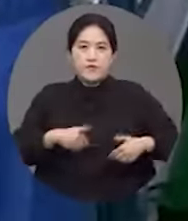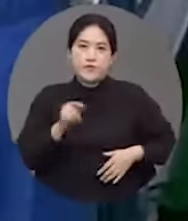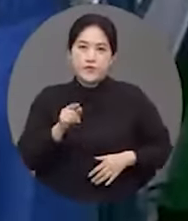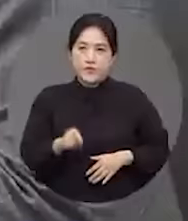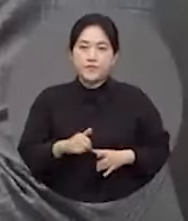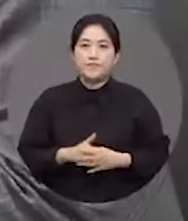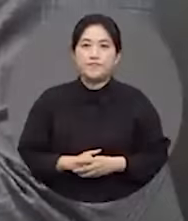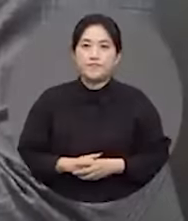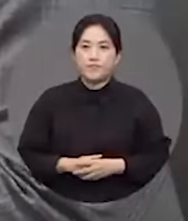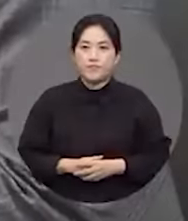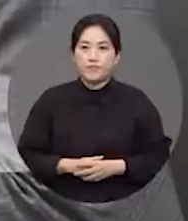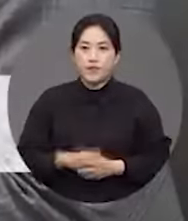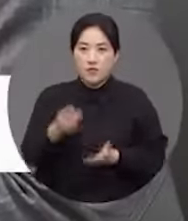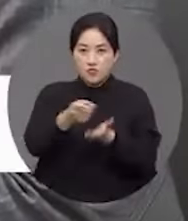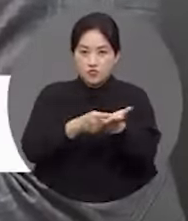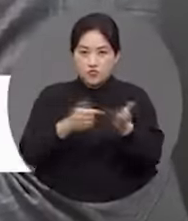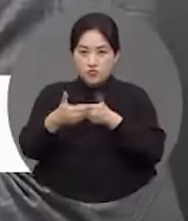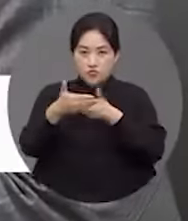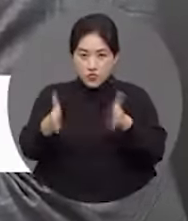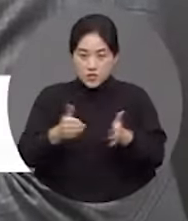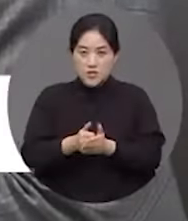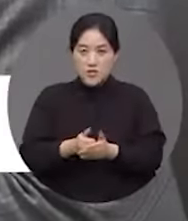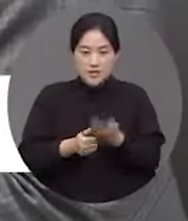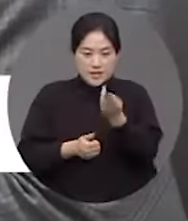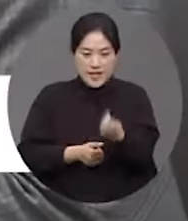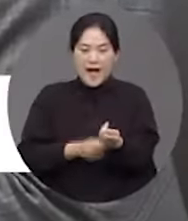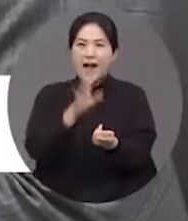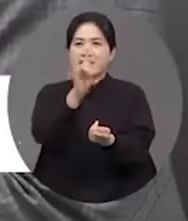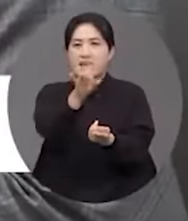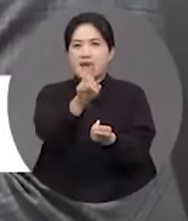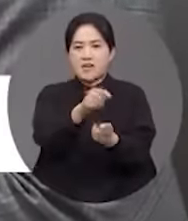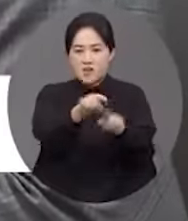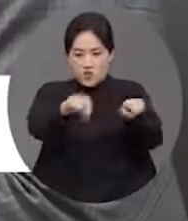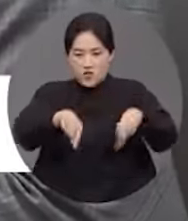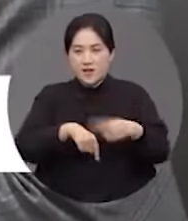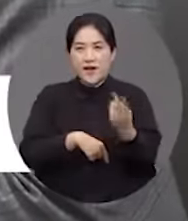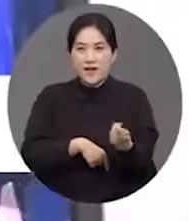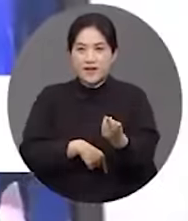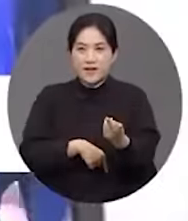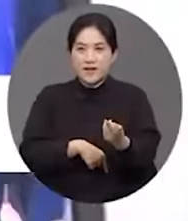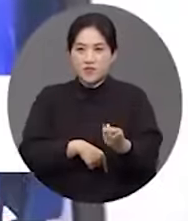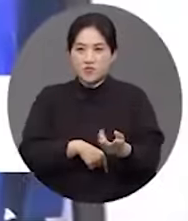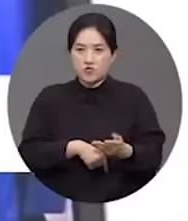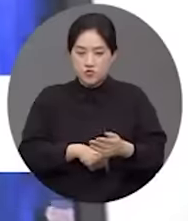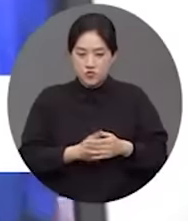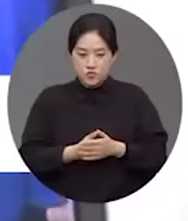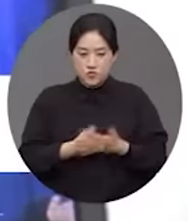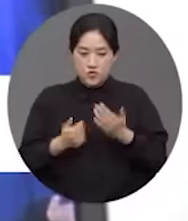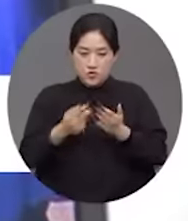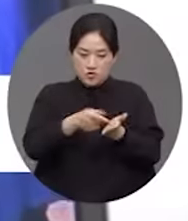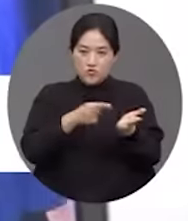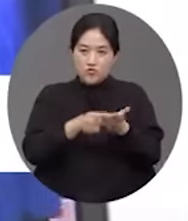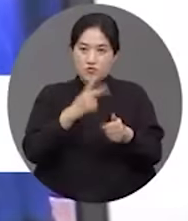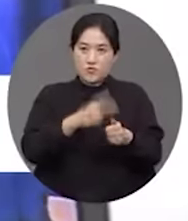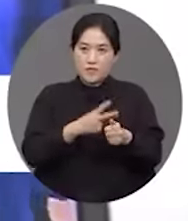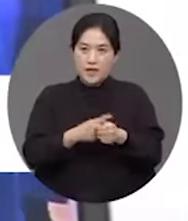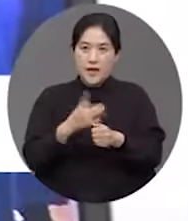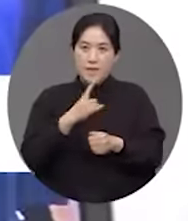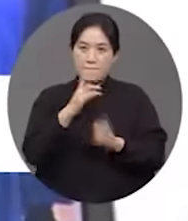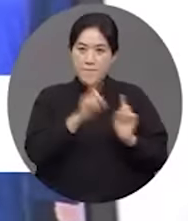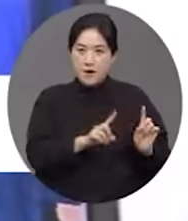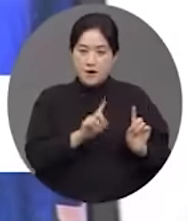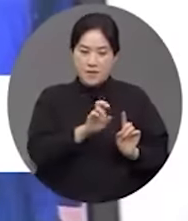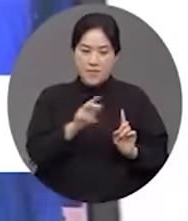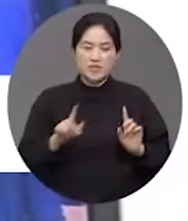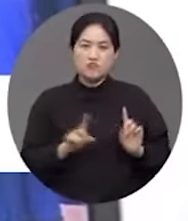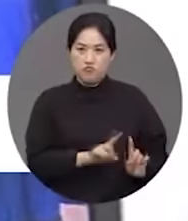대상입니다. 수술실에는 수술대 하나 있고 수술 집도의 마취 이렇게 있는 게 정상적인 모습이죠. 이게 아니면 어떤 사람이 여기 가서